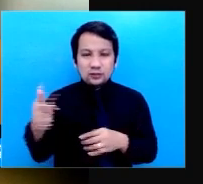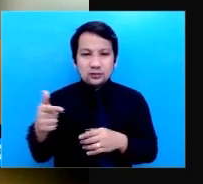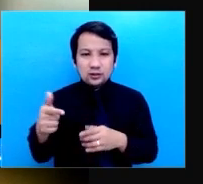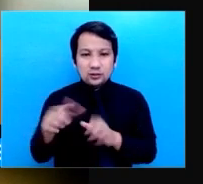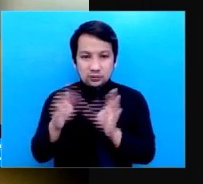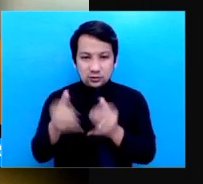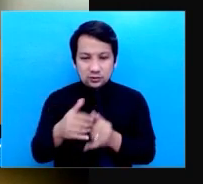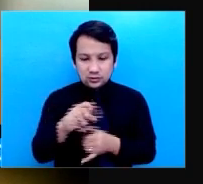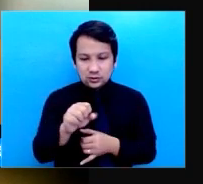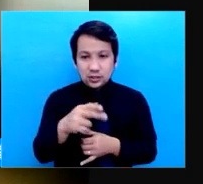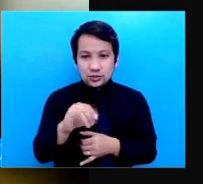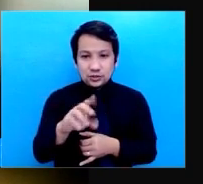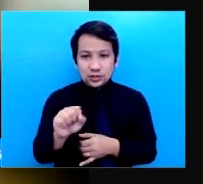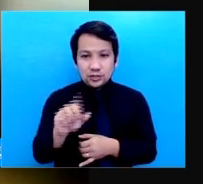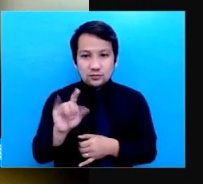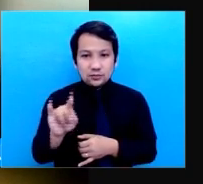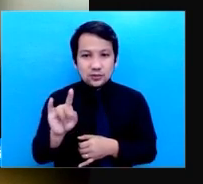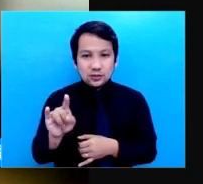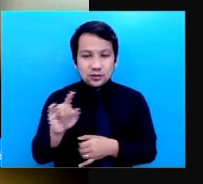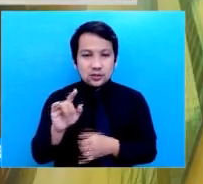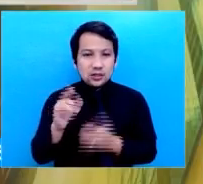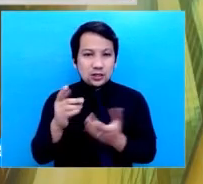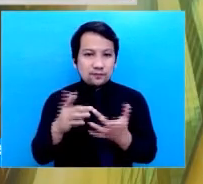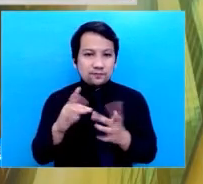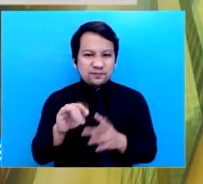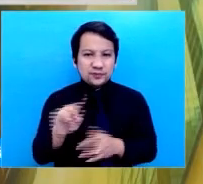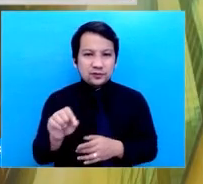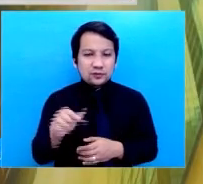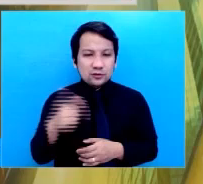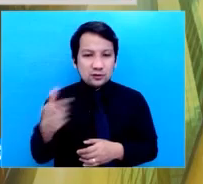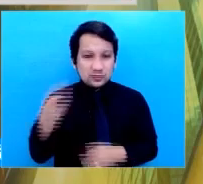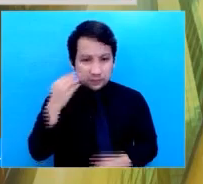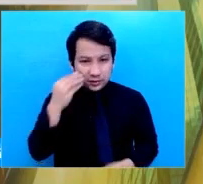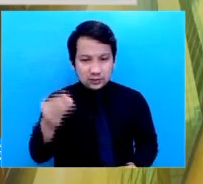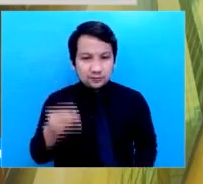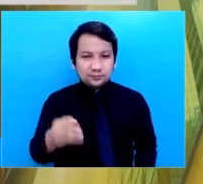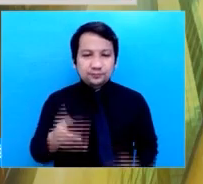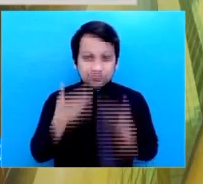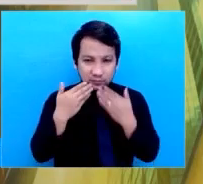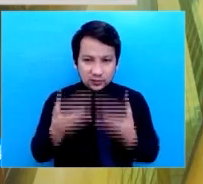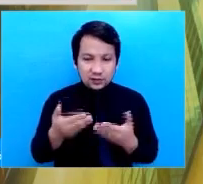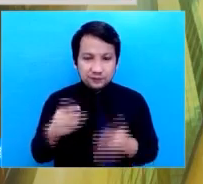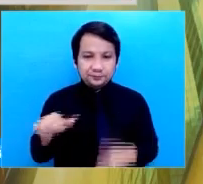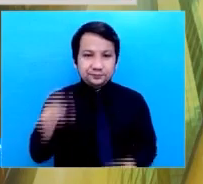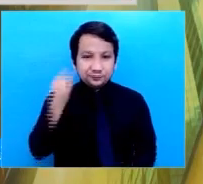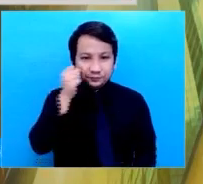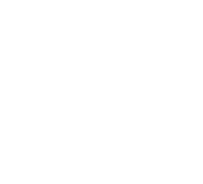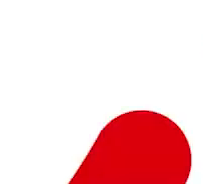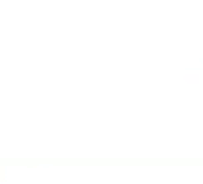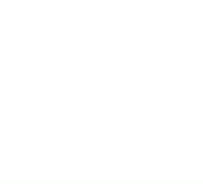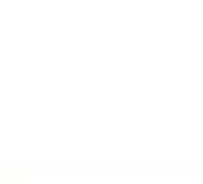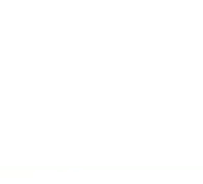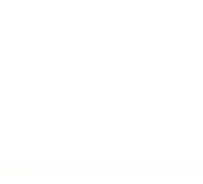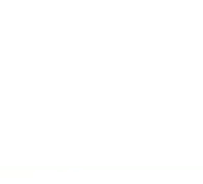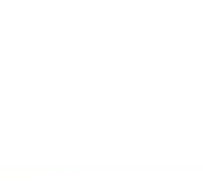o Sunshine Media Network. Mase? Maraming salamat, Shyla Francisco.